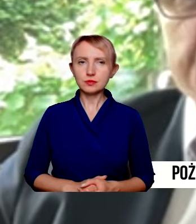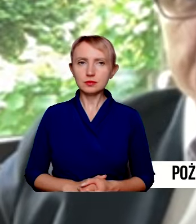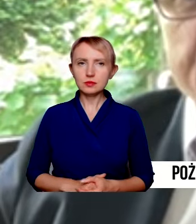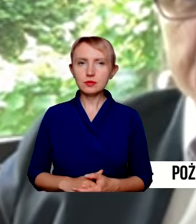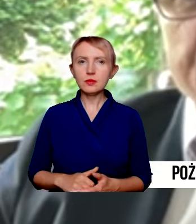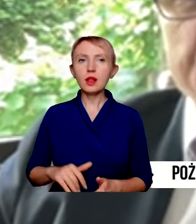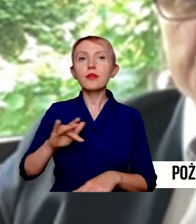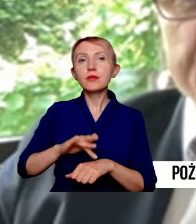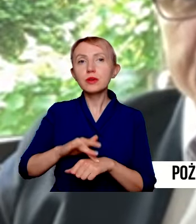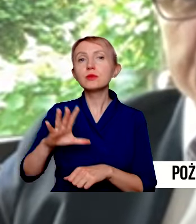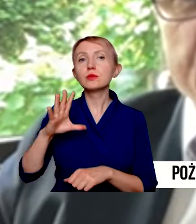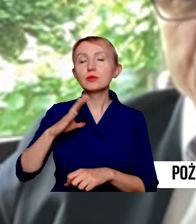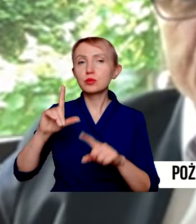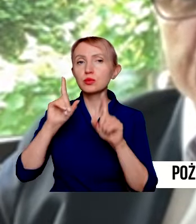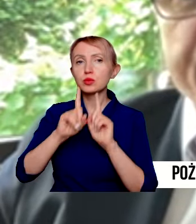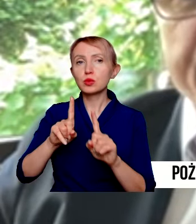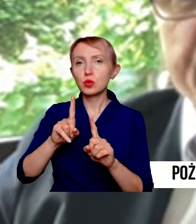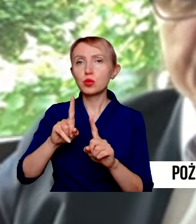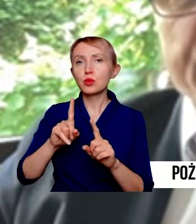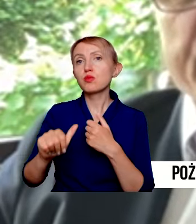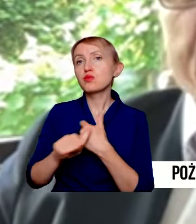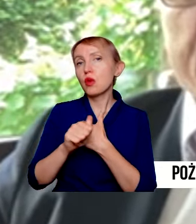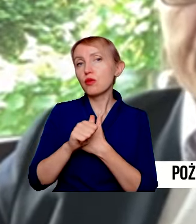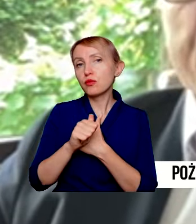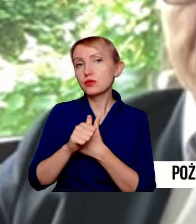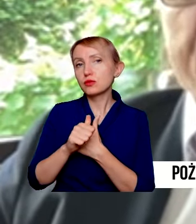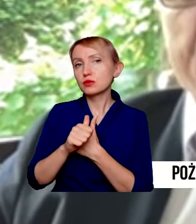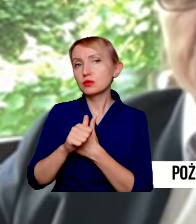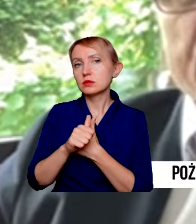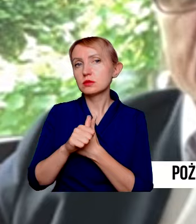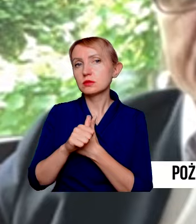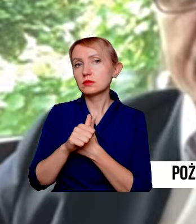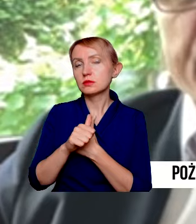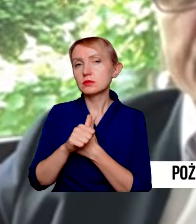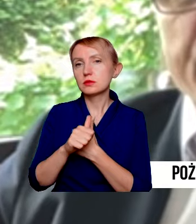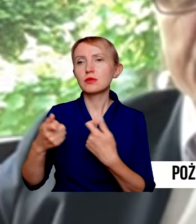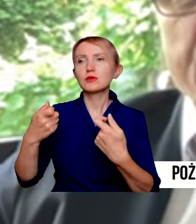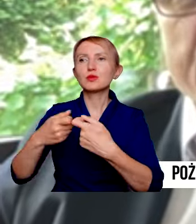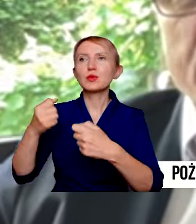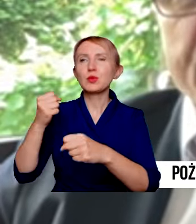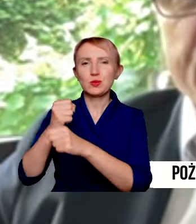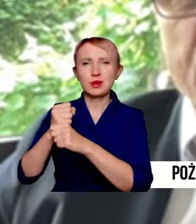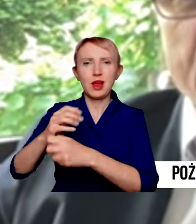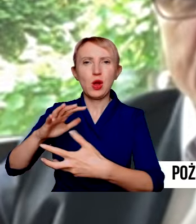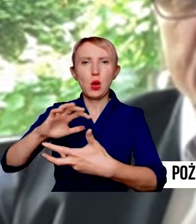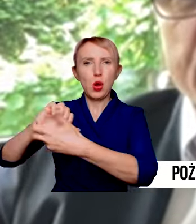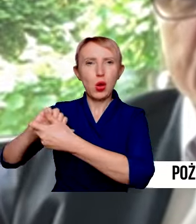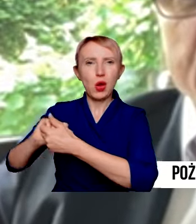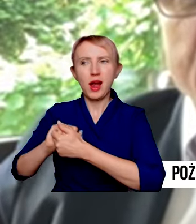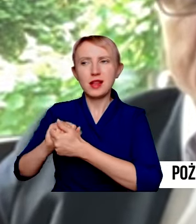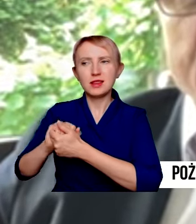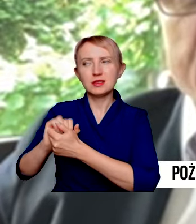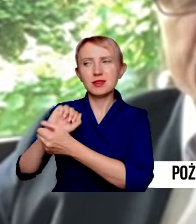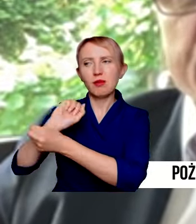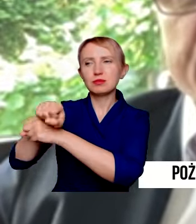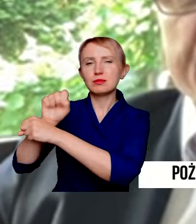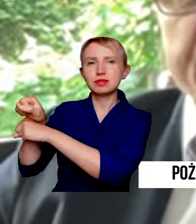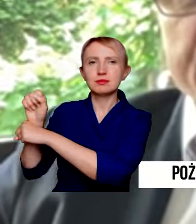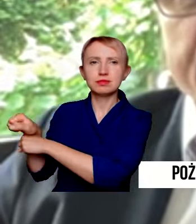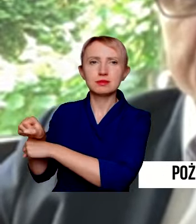osiągnięty rzeczywiście w konsekwencji no, konsumowania swoich partnerów koalicyjnych i to takiego bardzo brutalnego